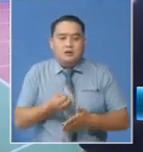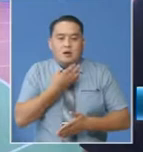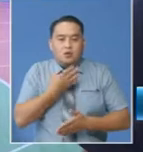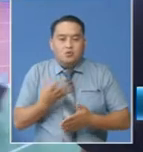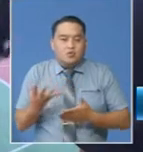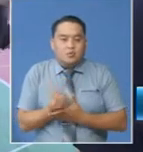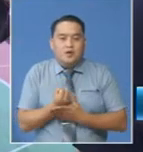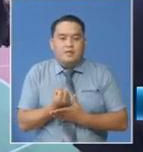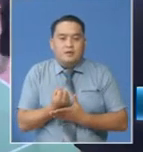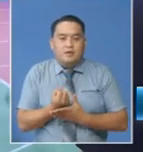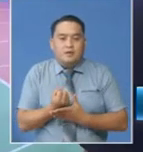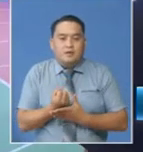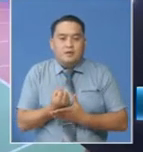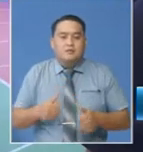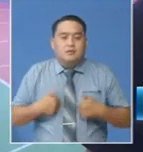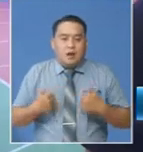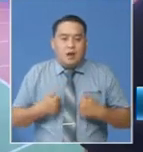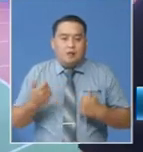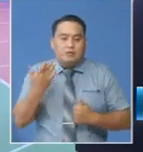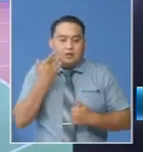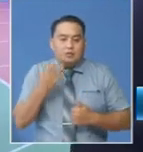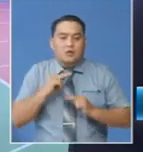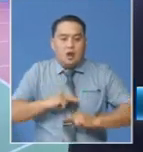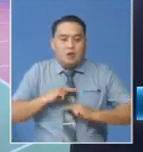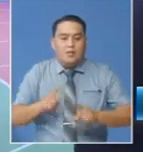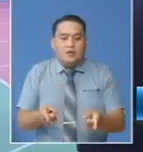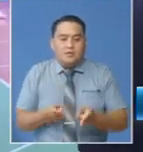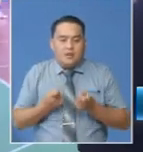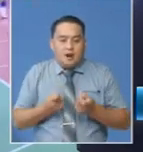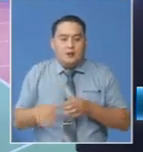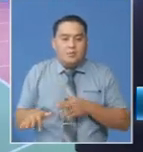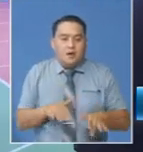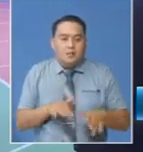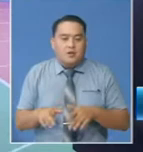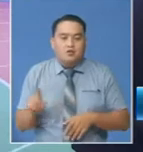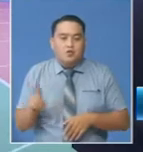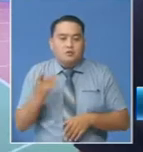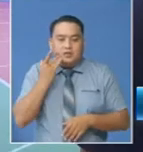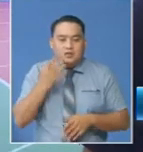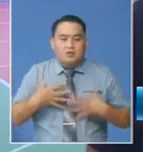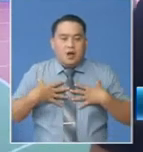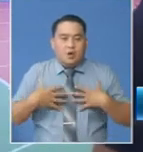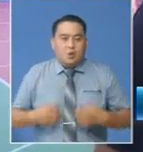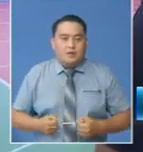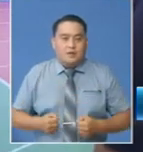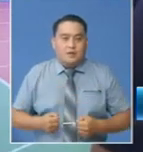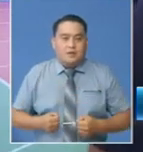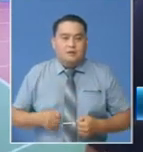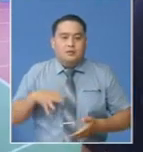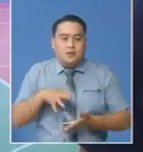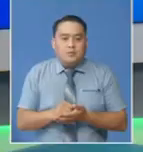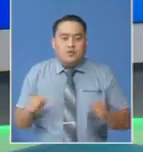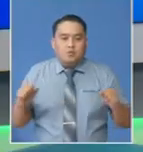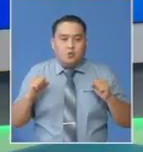успехов. Стараемся всегда сотрудников привлекать к таким мероприятиям, чтобы всегда были здоровы и занимались